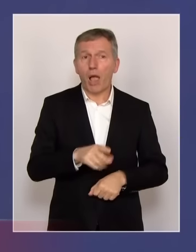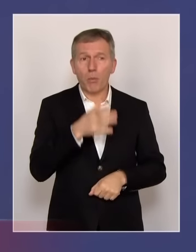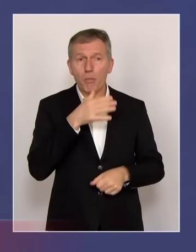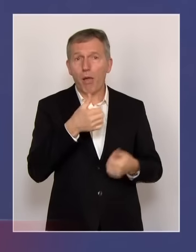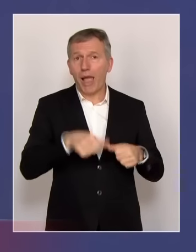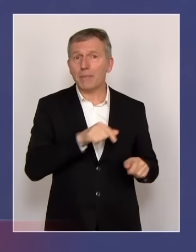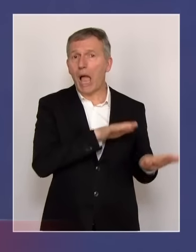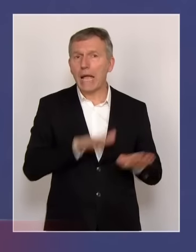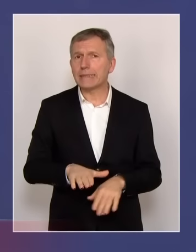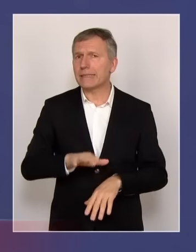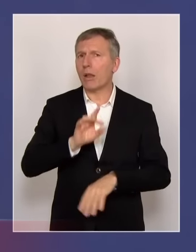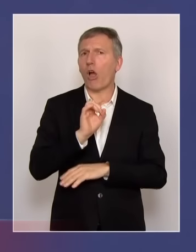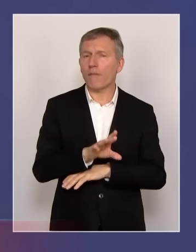à l'asile.